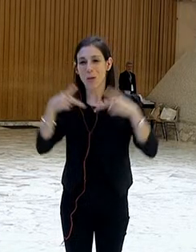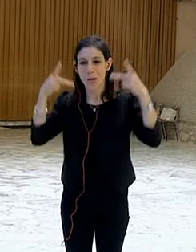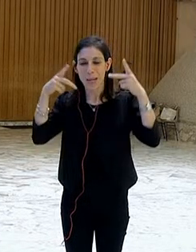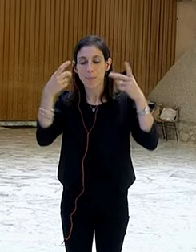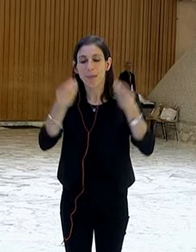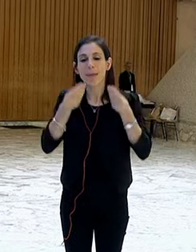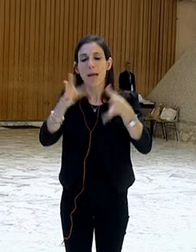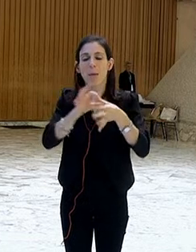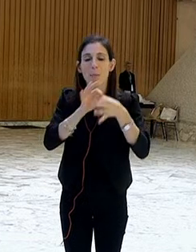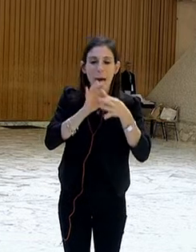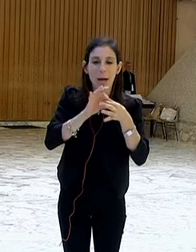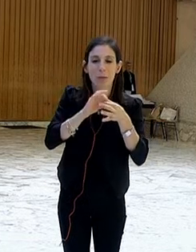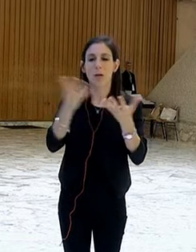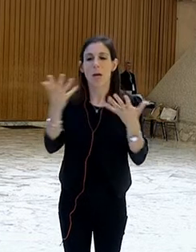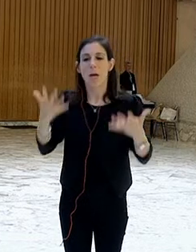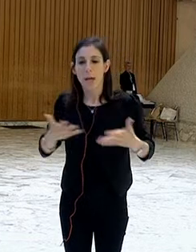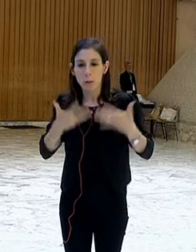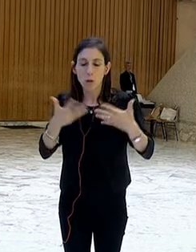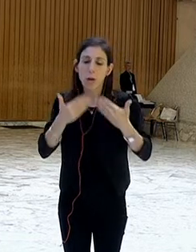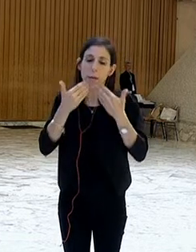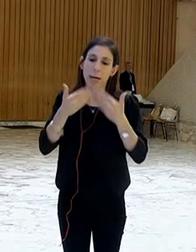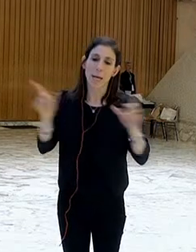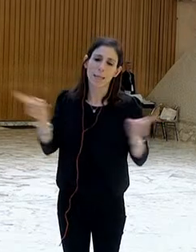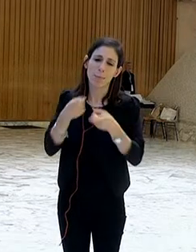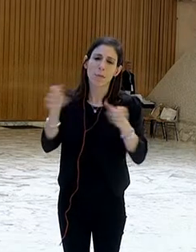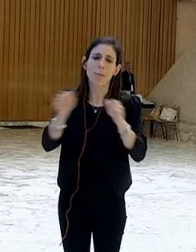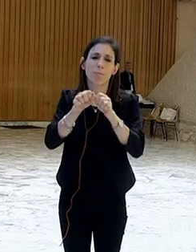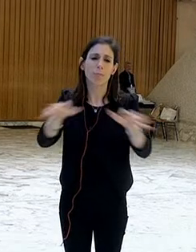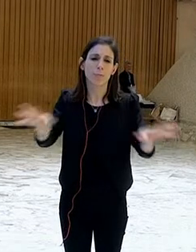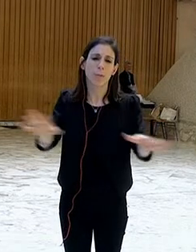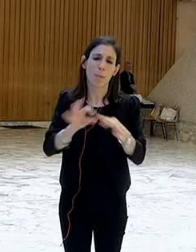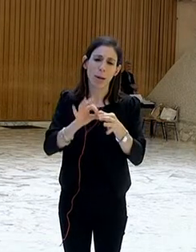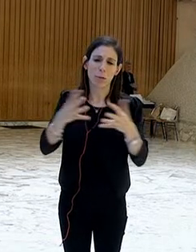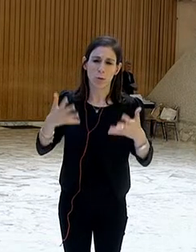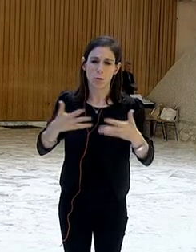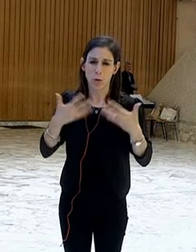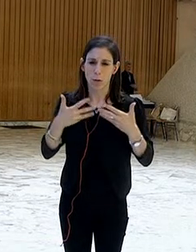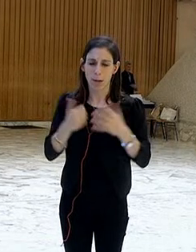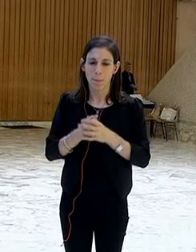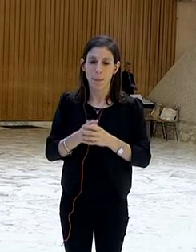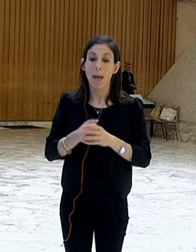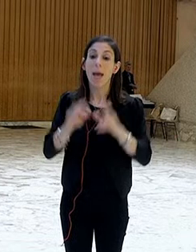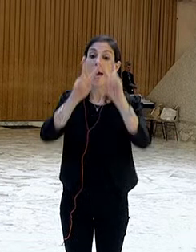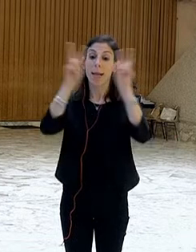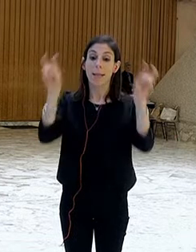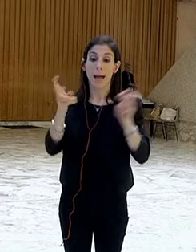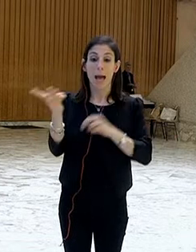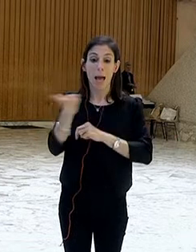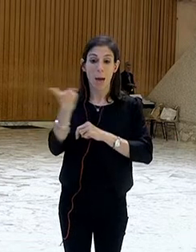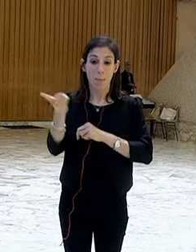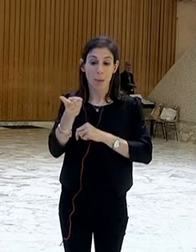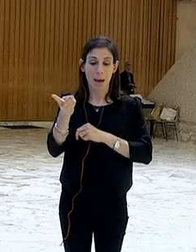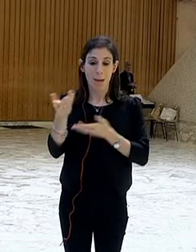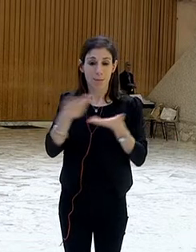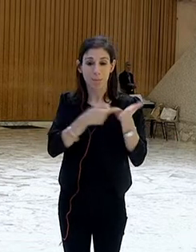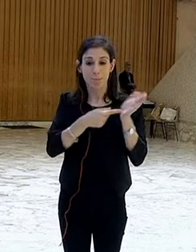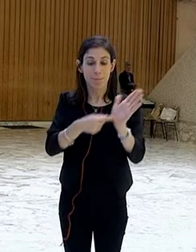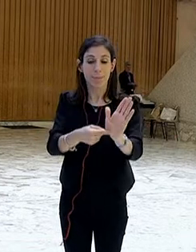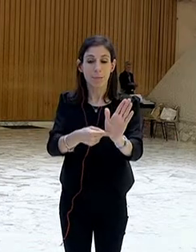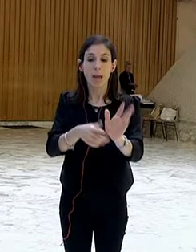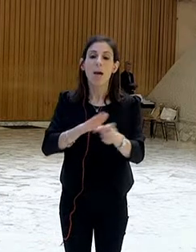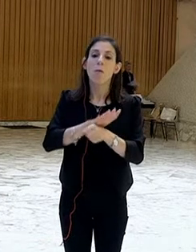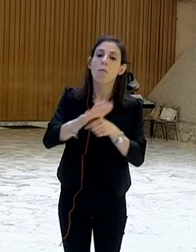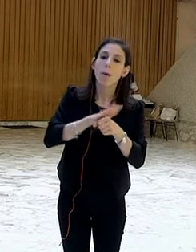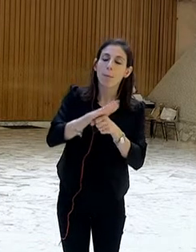seminare pace e gioia attraverso la musica. Il tema che presenteranno questa mattina è Famiglie